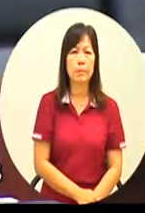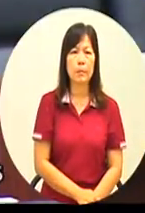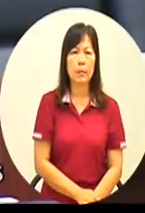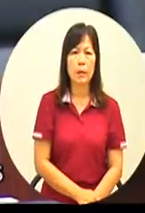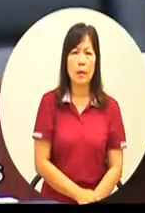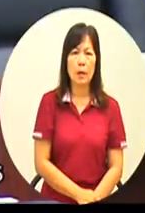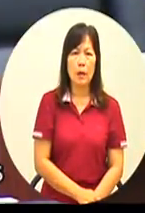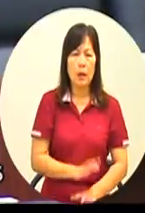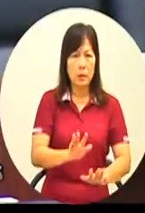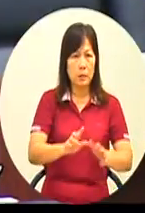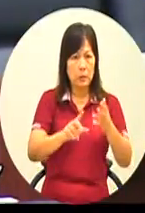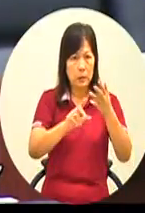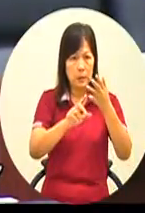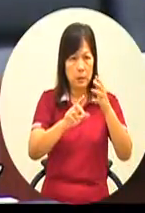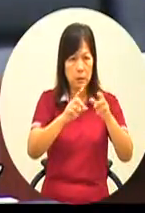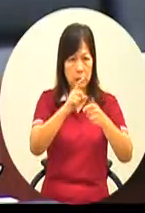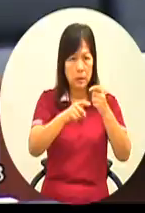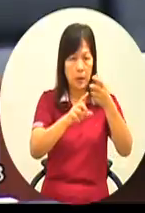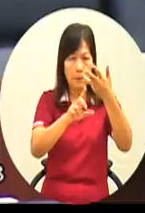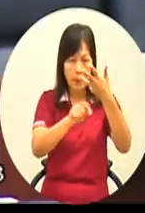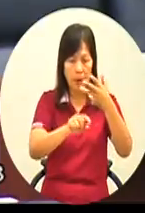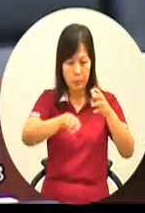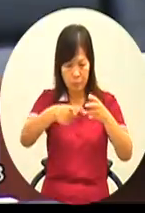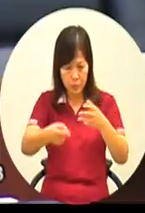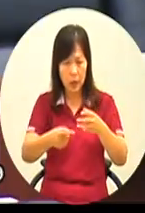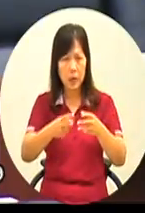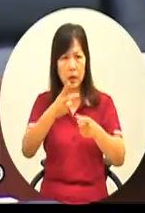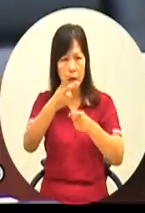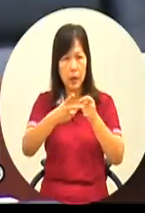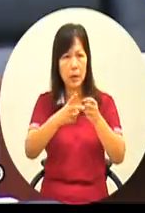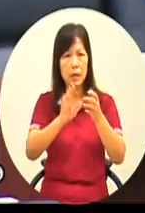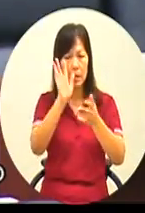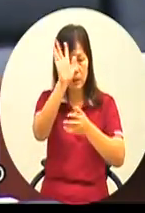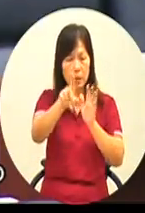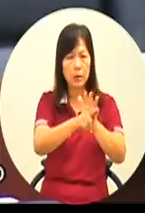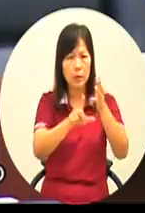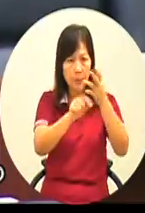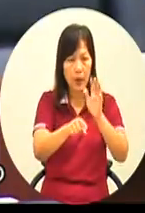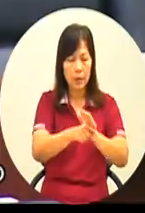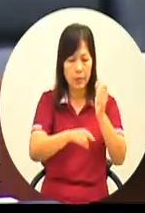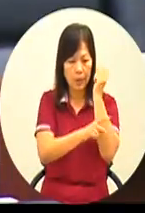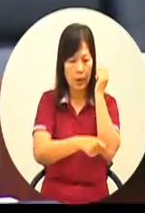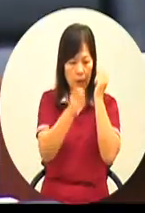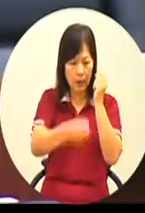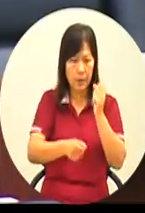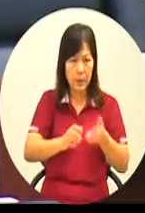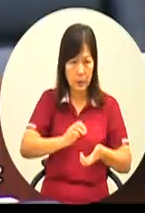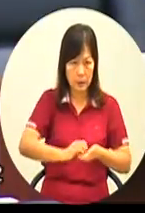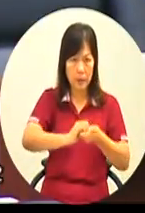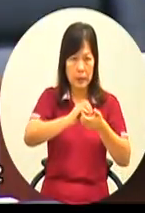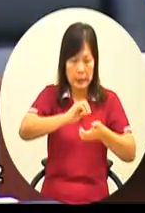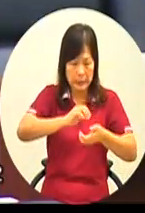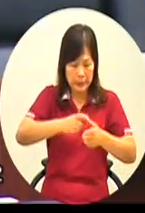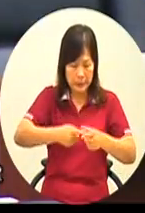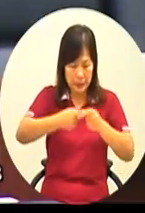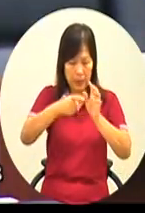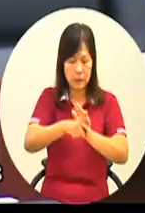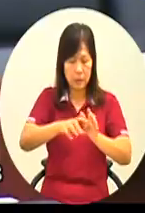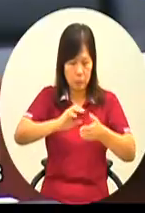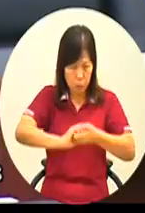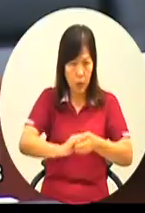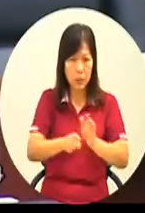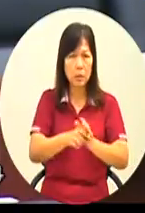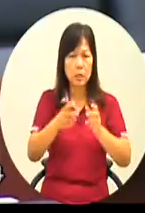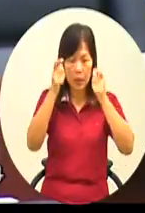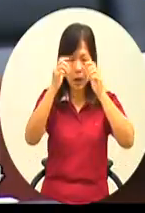在今年的8月，就是又隔了一年了，法院首度作出判决，认定高雄市政府对于